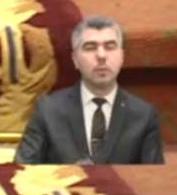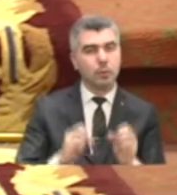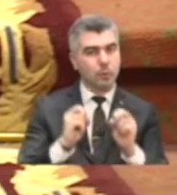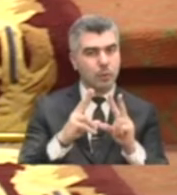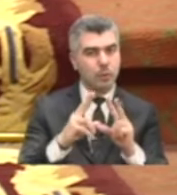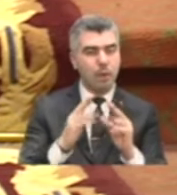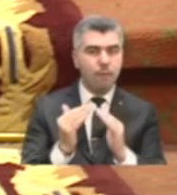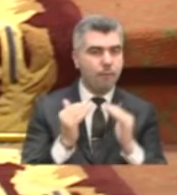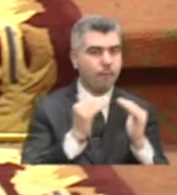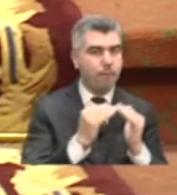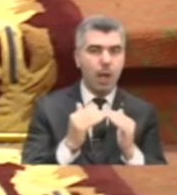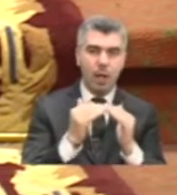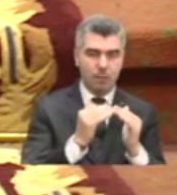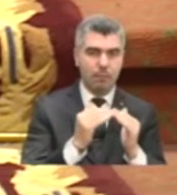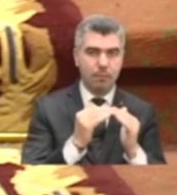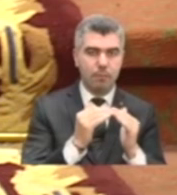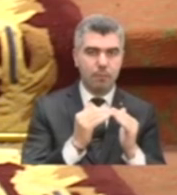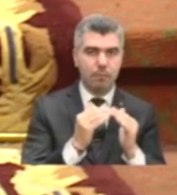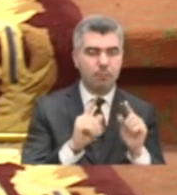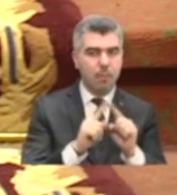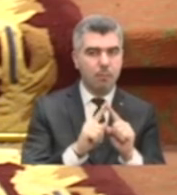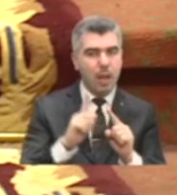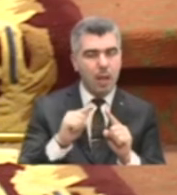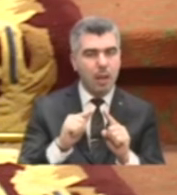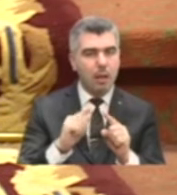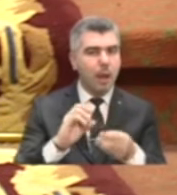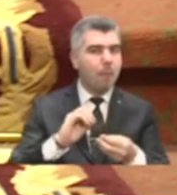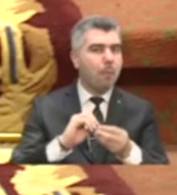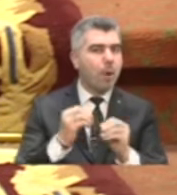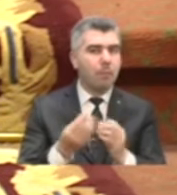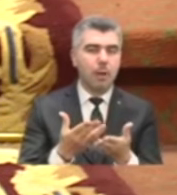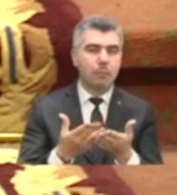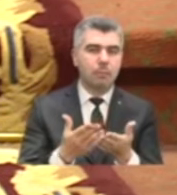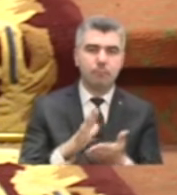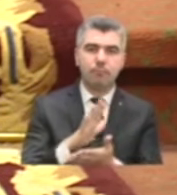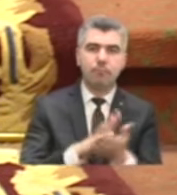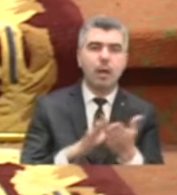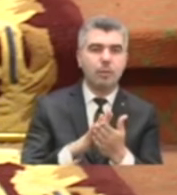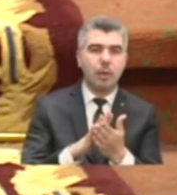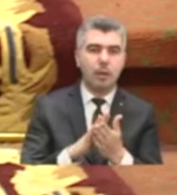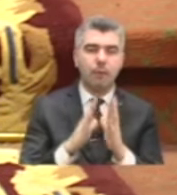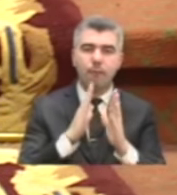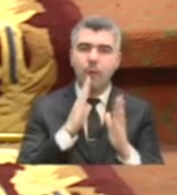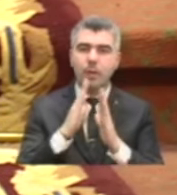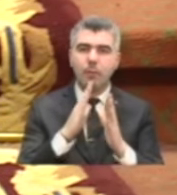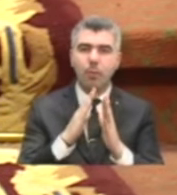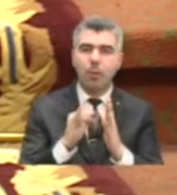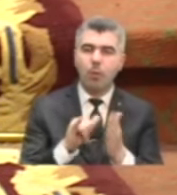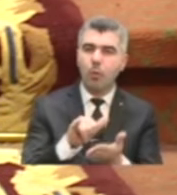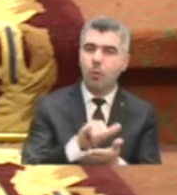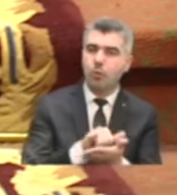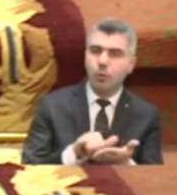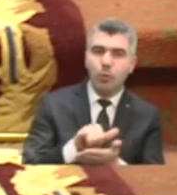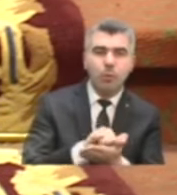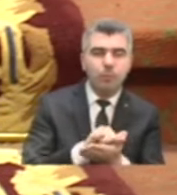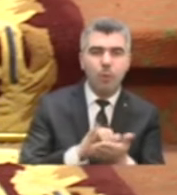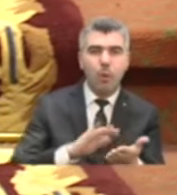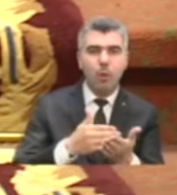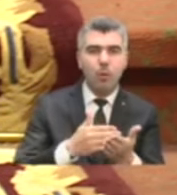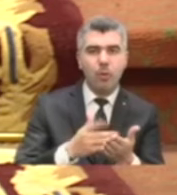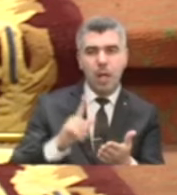جميع على وجود نوع من الفوضى داخل وسائل التواصل الاجتماعي بسبب وجود